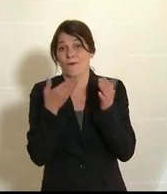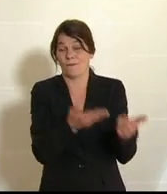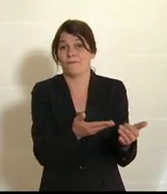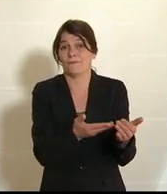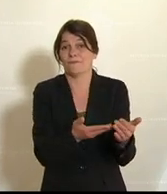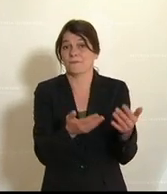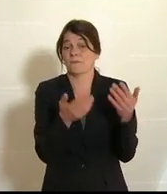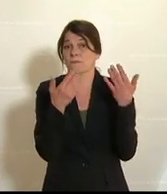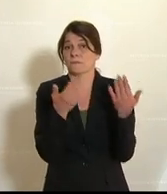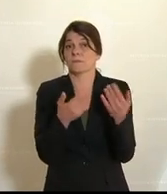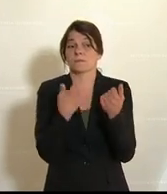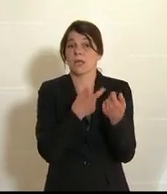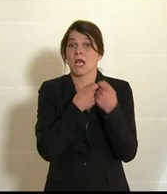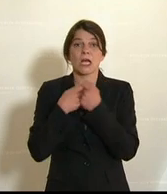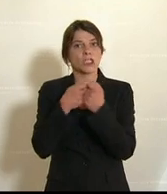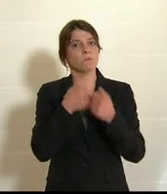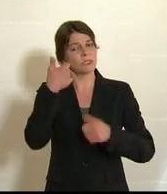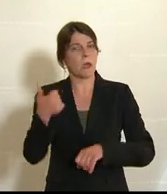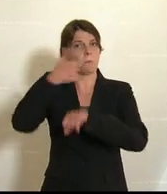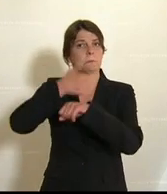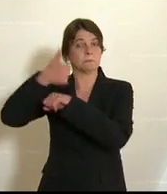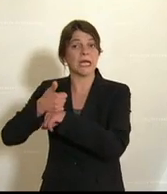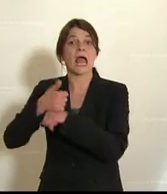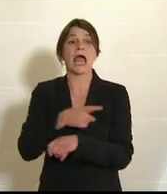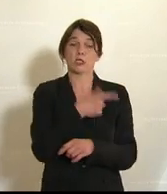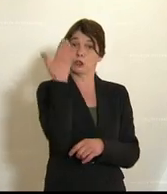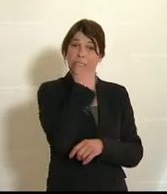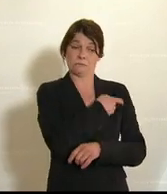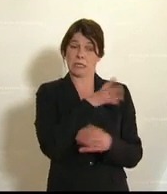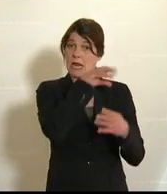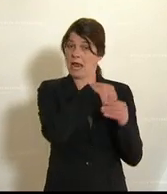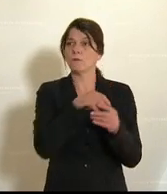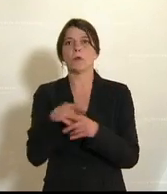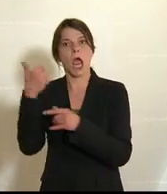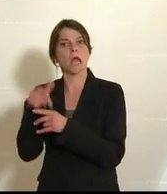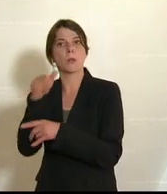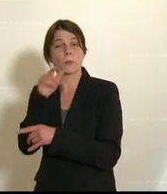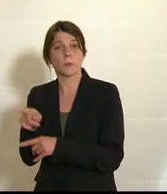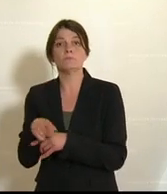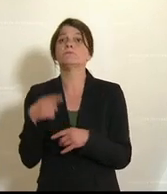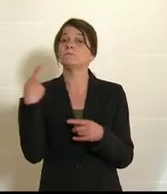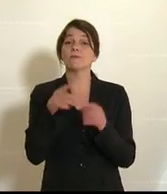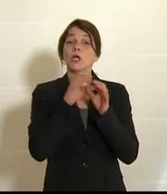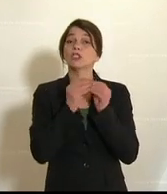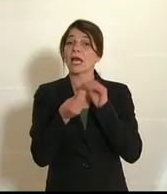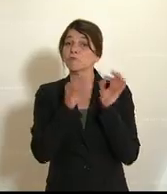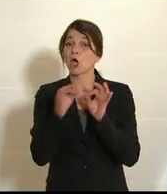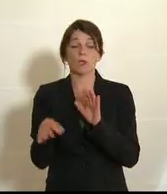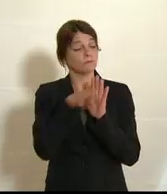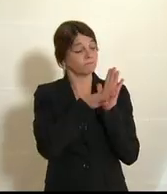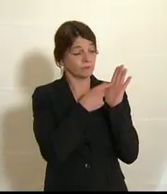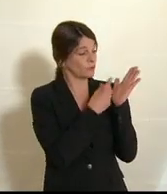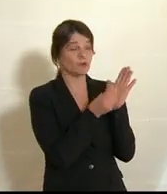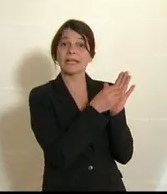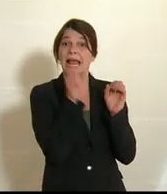Eine Gesellschaft mit 2 Vorständen, einem Schwarzen, einem Grünen, die vergeben teilweise, was heißt teilweise nach der Geschäftsordnung, bis 10 Millionen